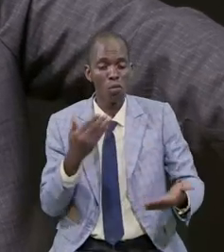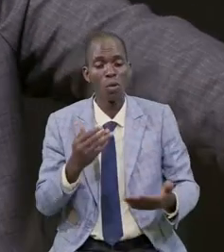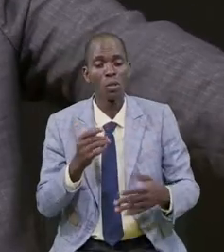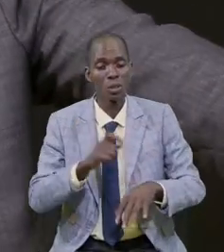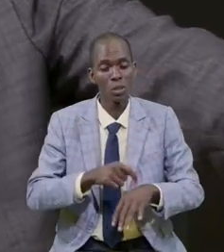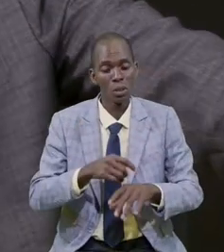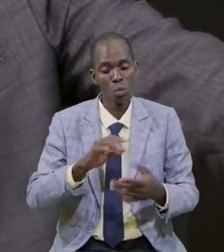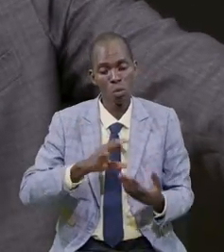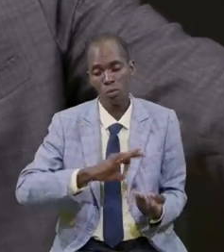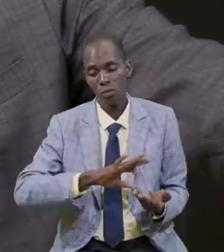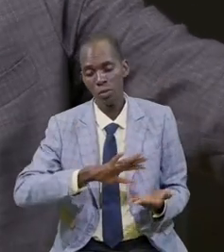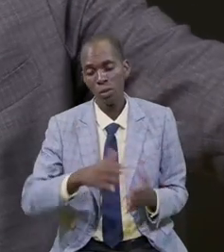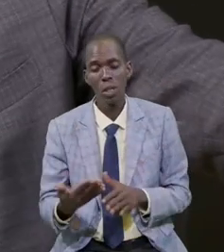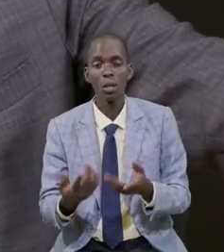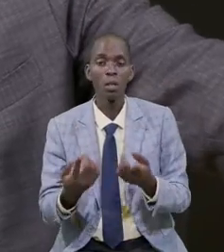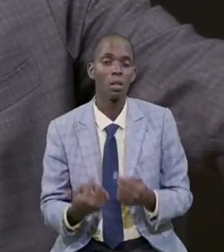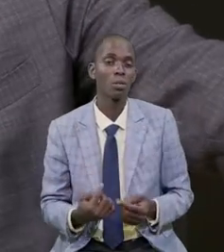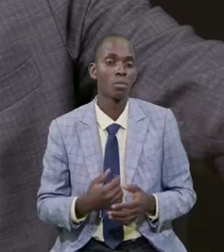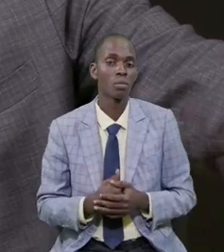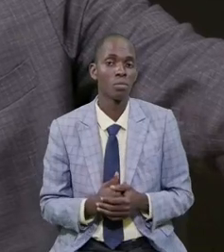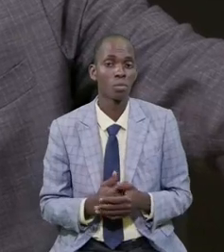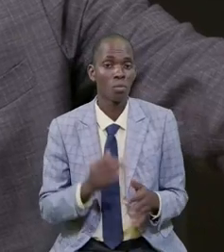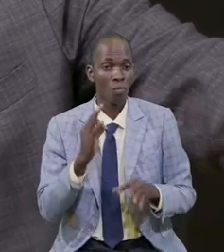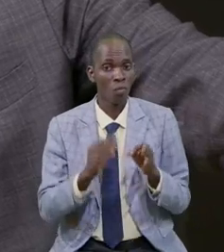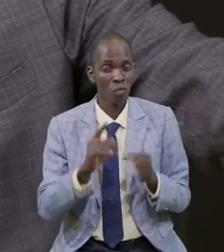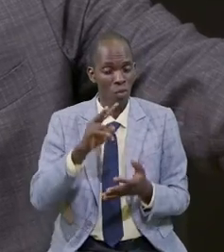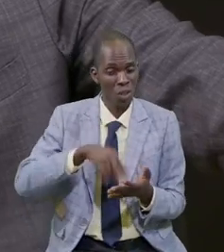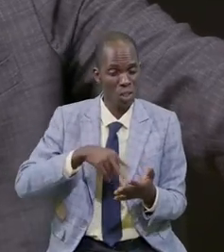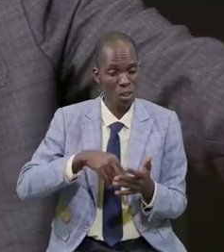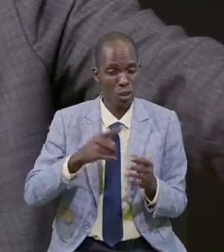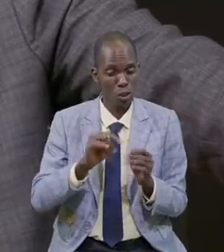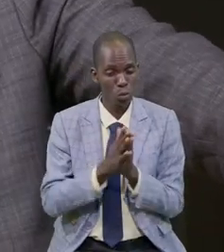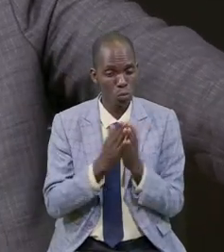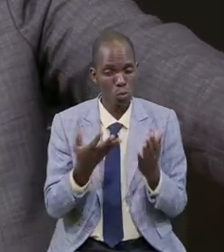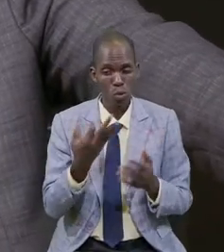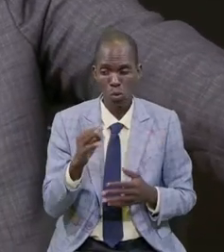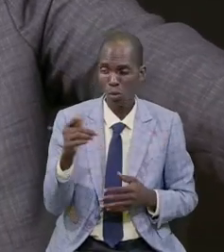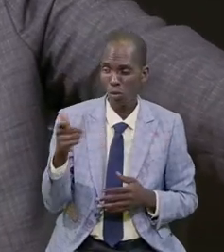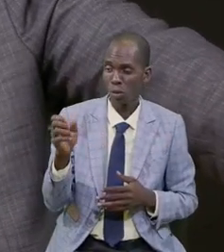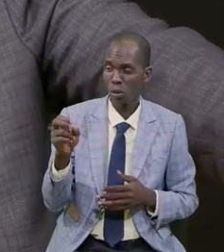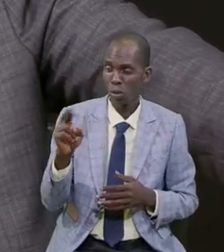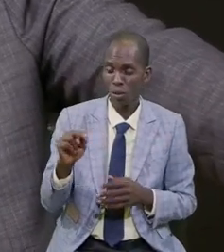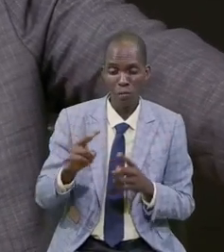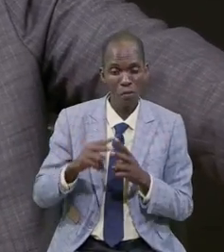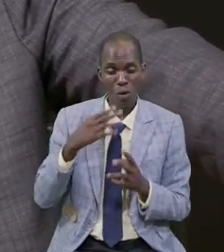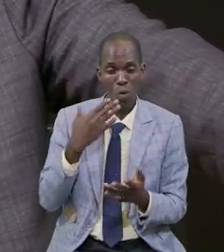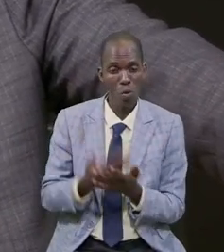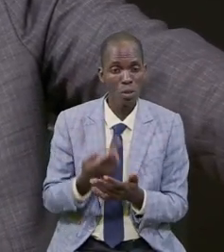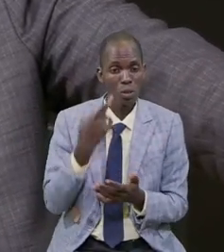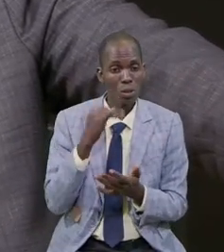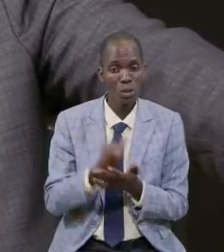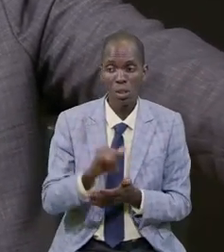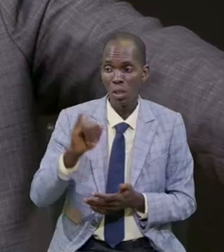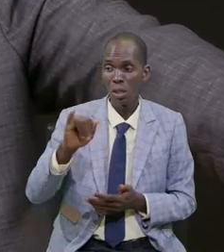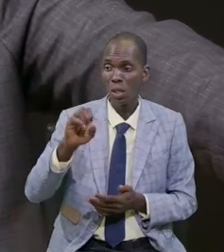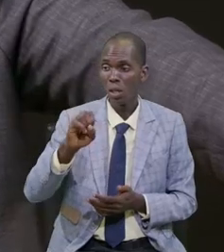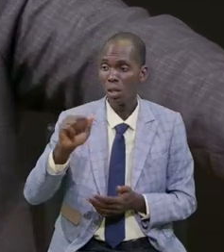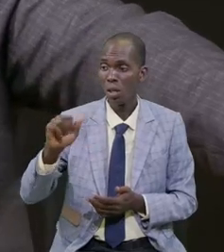mort plus que la, qui pensent beaucoup à la mort avant que la mort n'arrive. Si vous voyez, si vous lisez